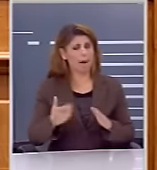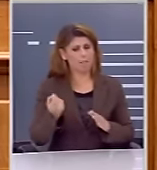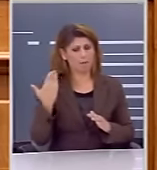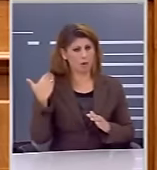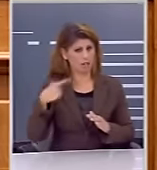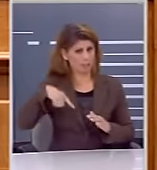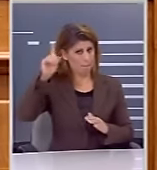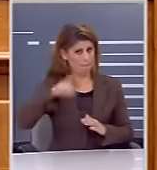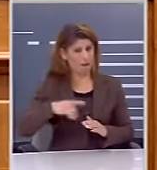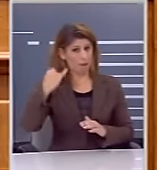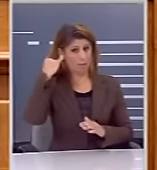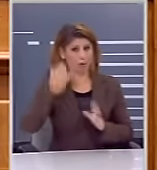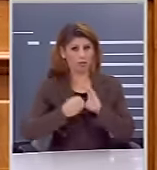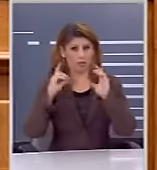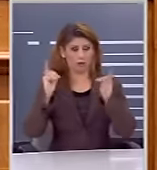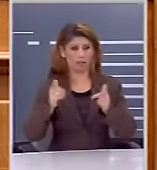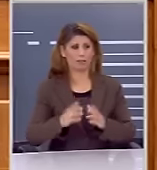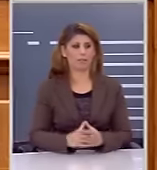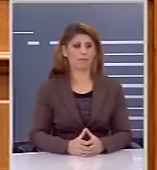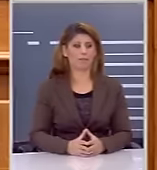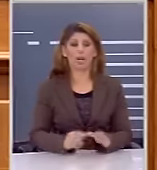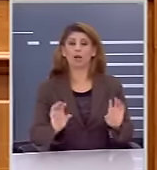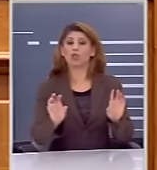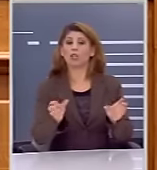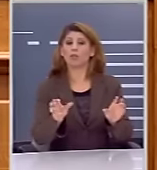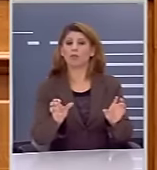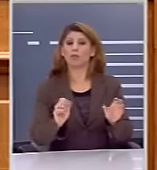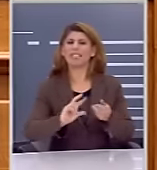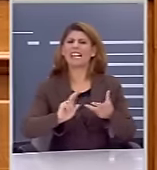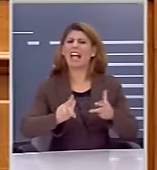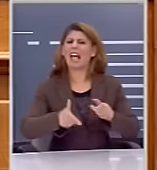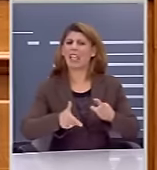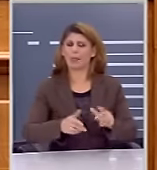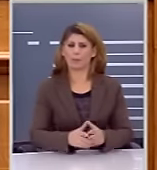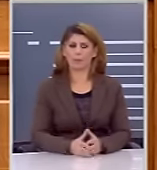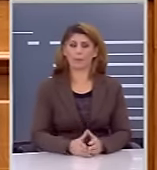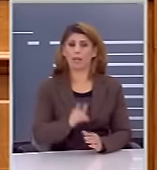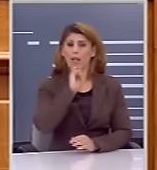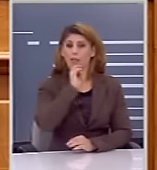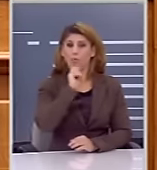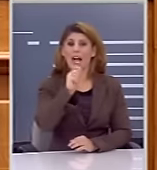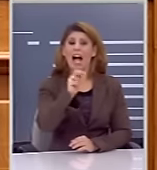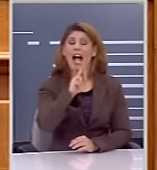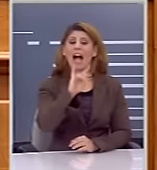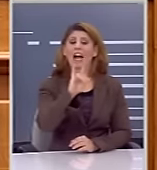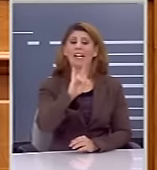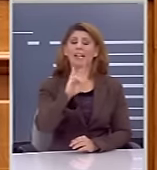μέρες στον ραδιοφωνικό σταθμό Sky και στον δημοσιογράφο Άρη